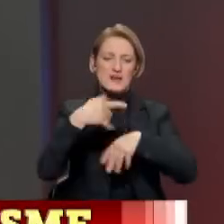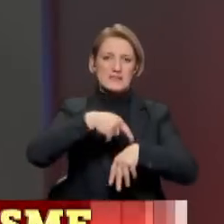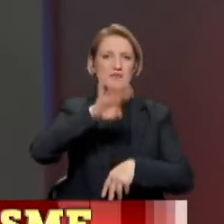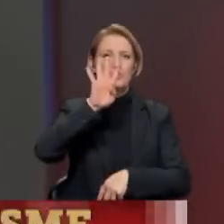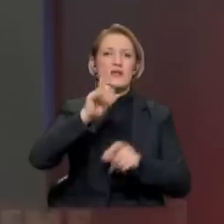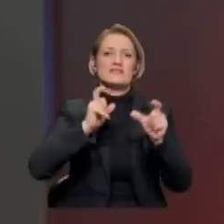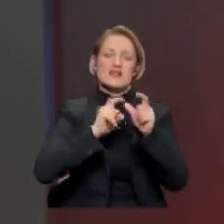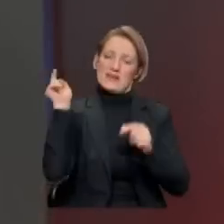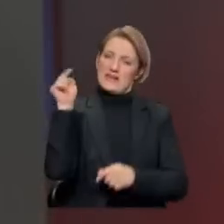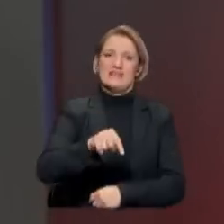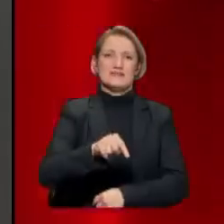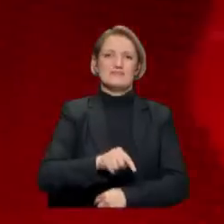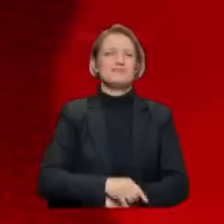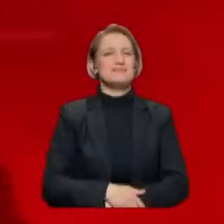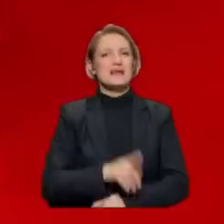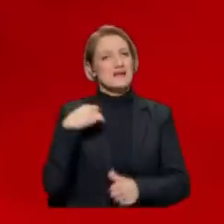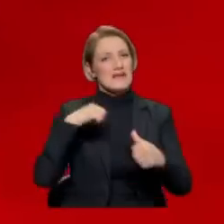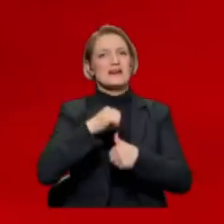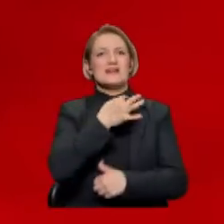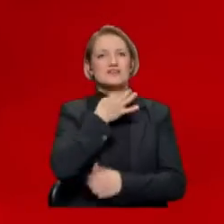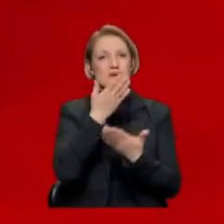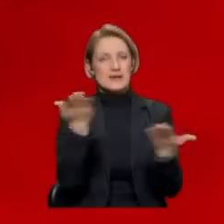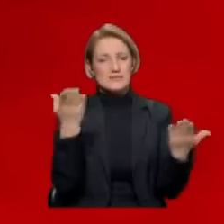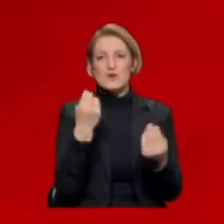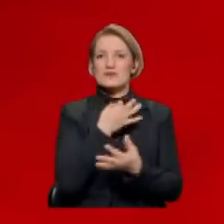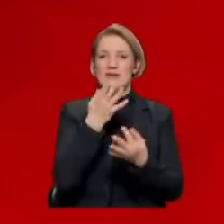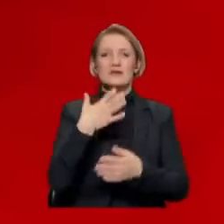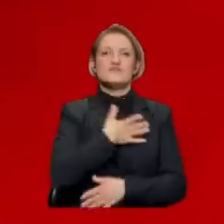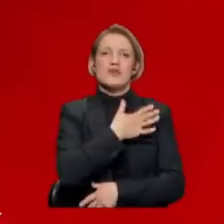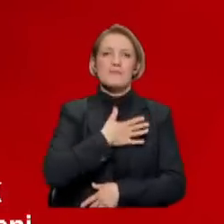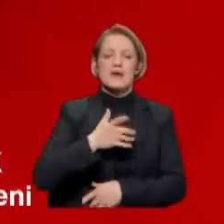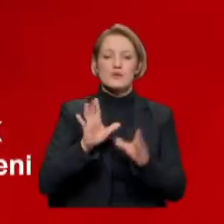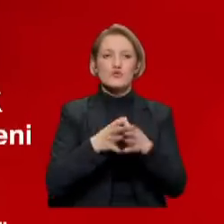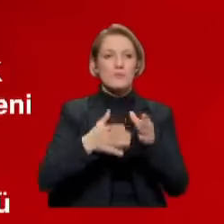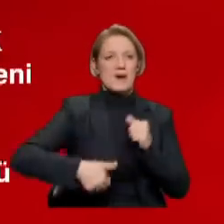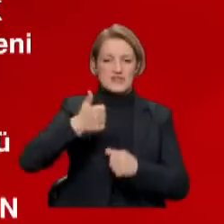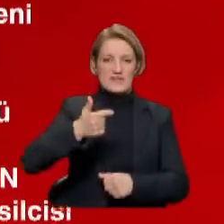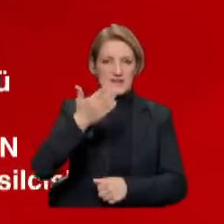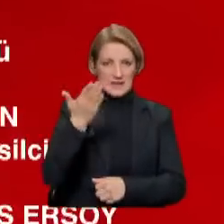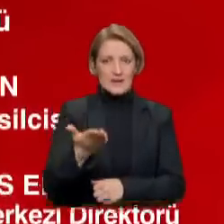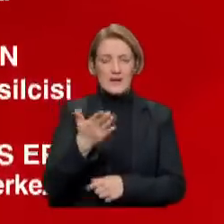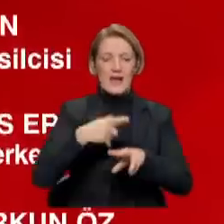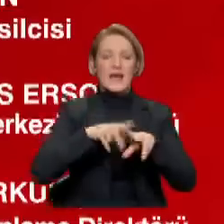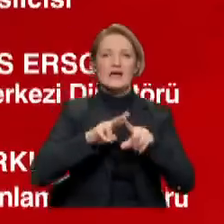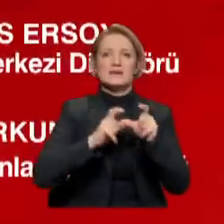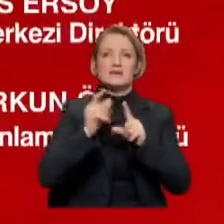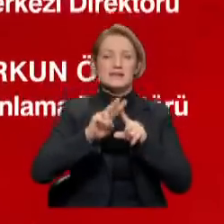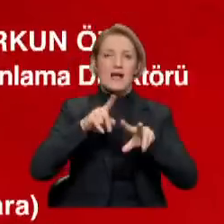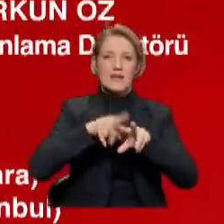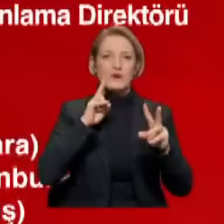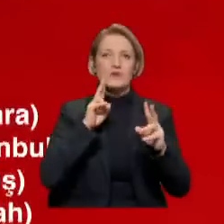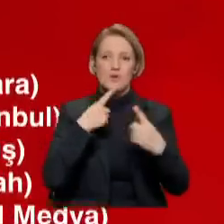4'te Saraçhane'ye gelsin. Efendim tekrar teşekkür ediyorum. Çok sağ olun. Cumhuriyet Halk Partisi Grup Başkan Vekili Engin Altay'la